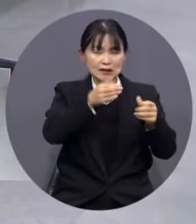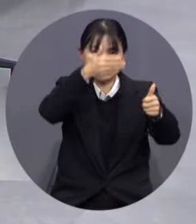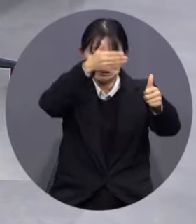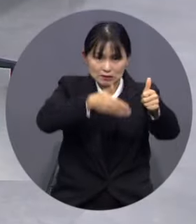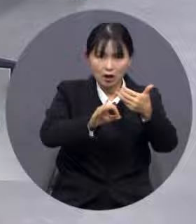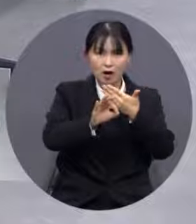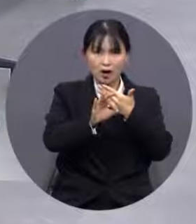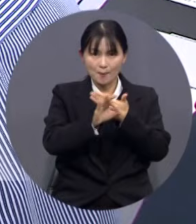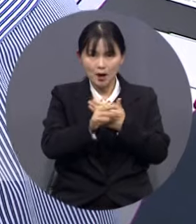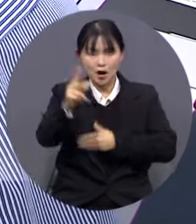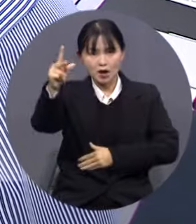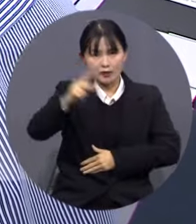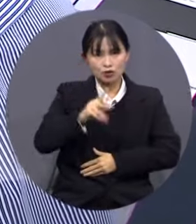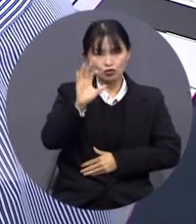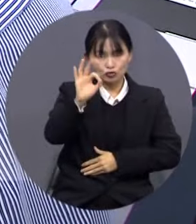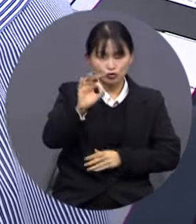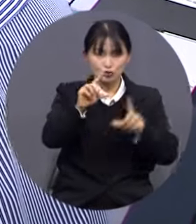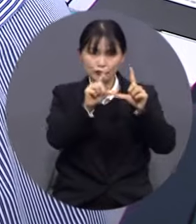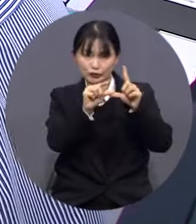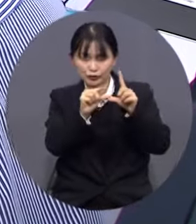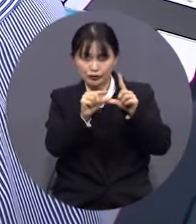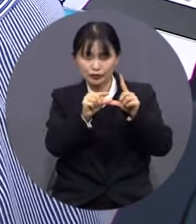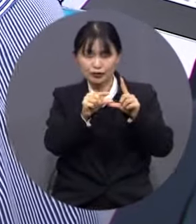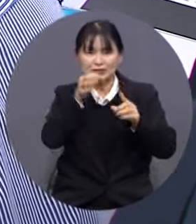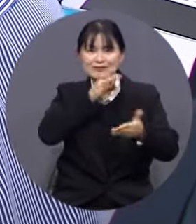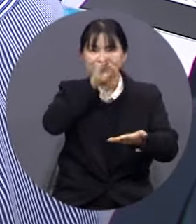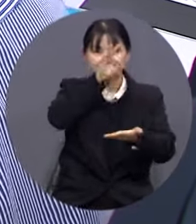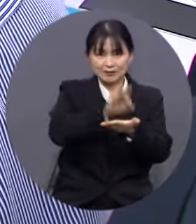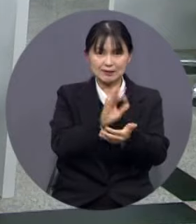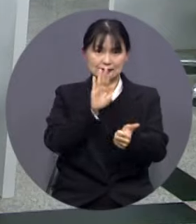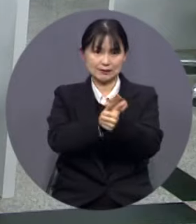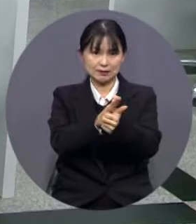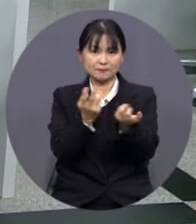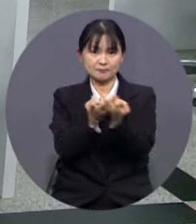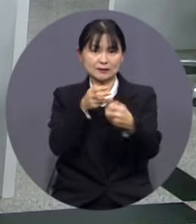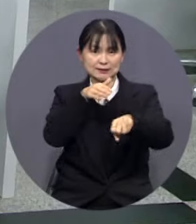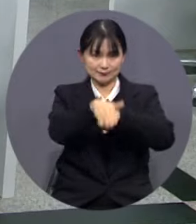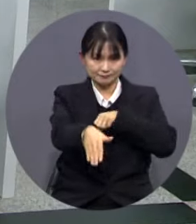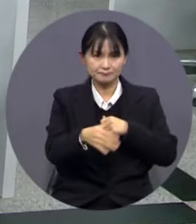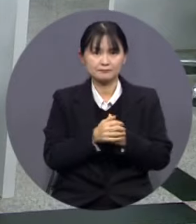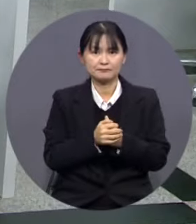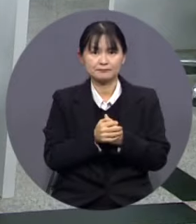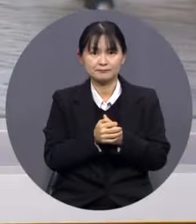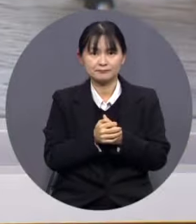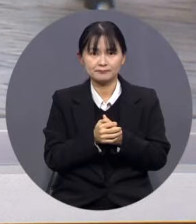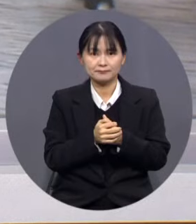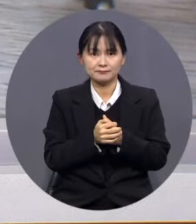신청하면 대출액의 일부를 낮은 금리로 지원하는 방식입니다.